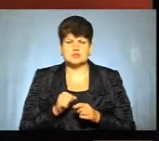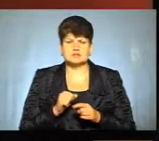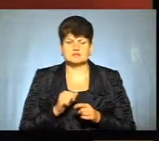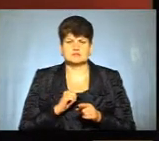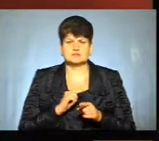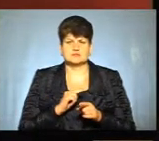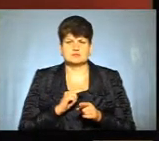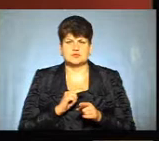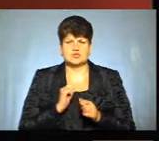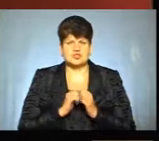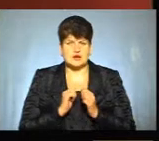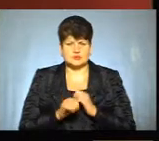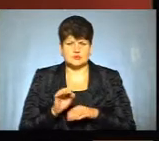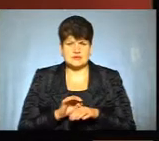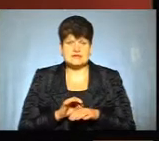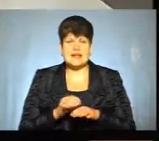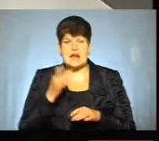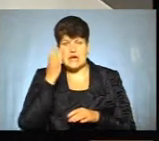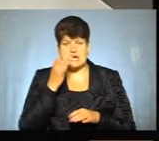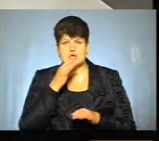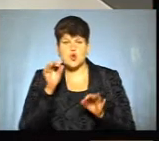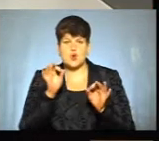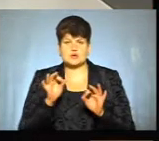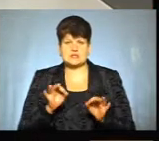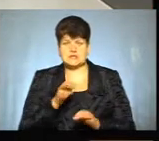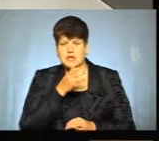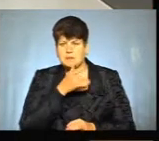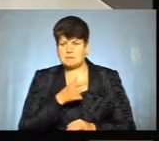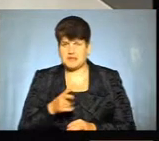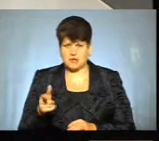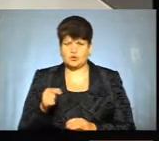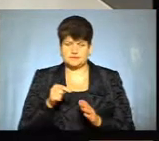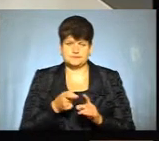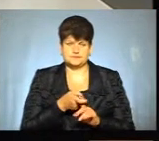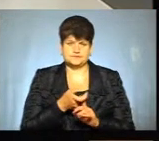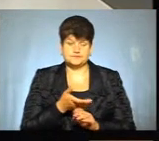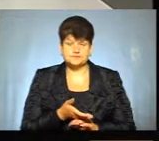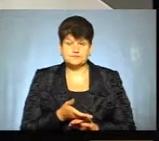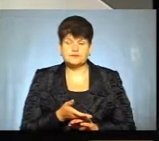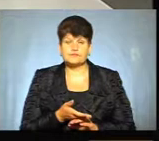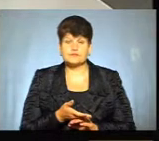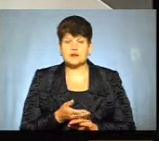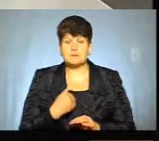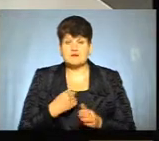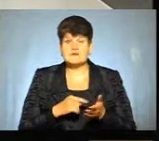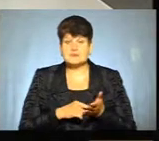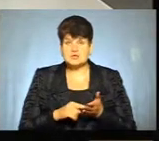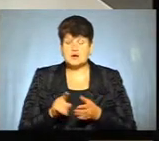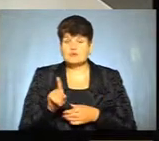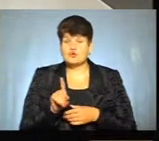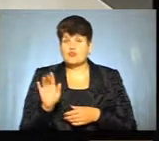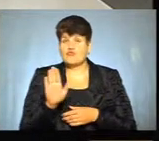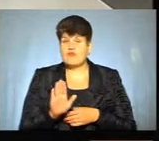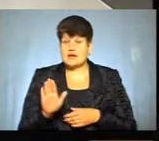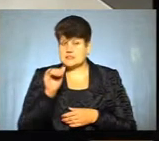це літньо-осіння сезонність, якраз вона характерна. І ми відмічаємо, що у вересні